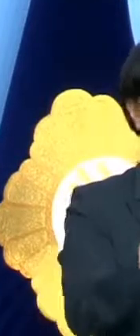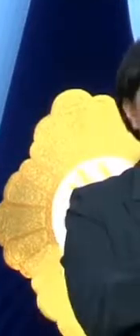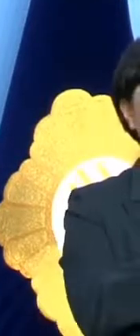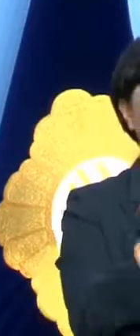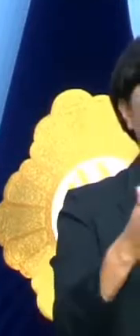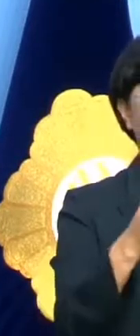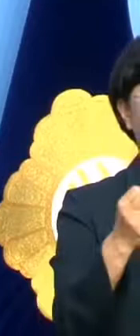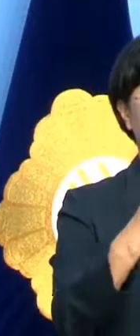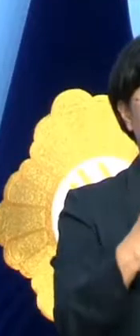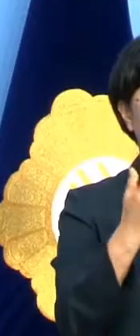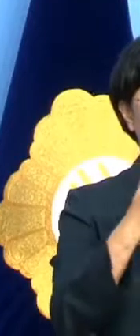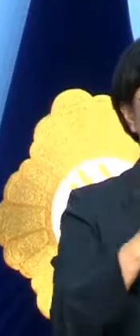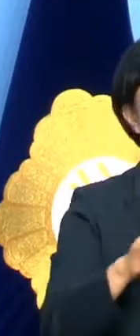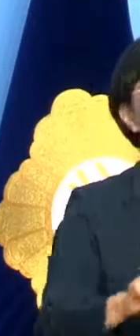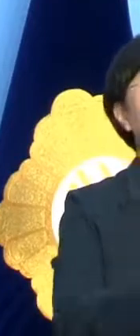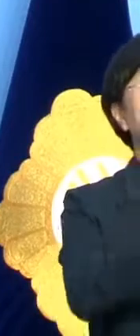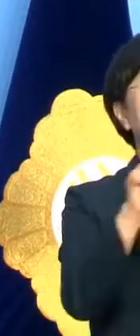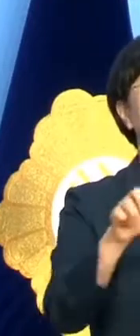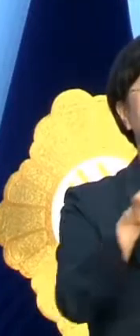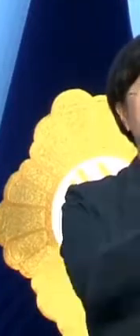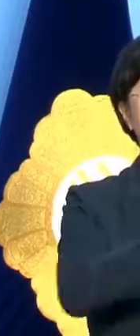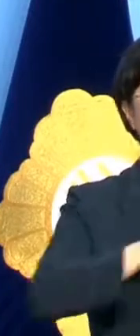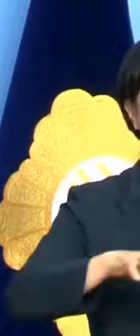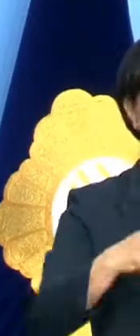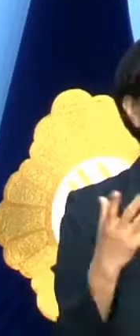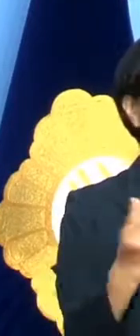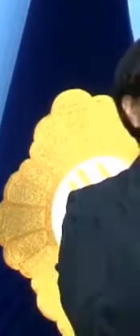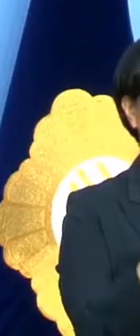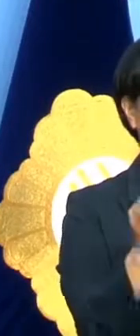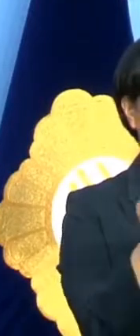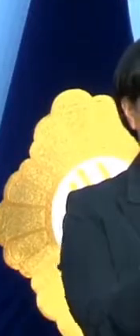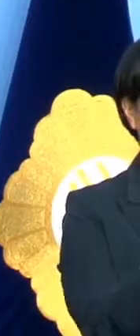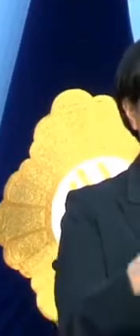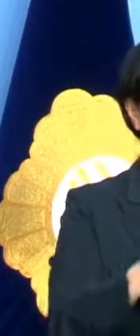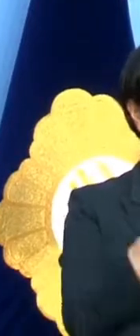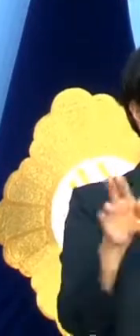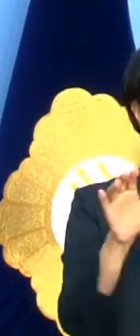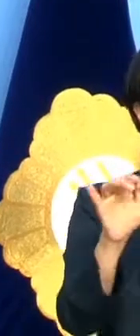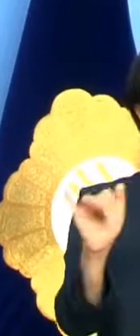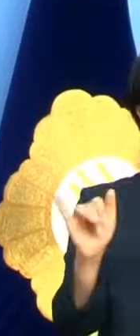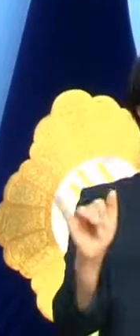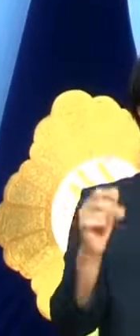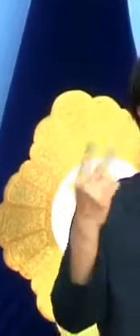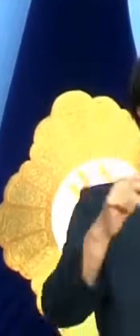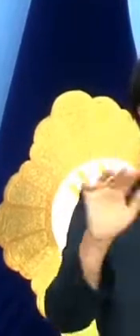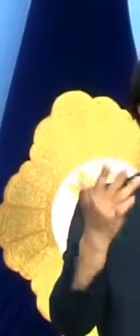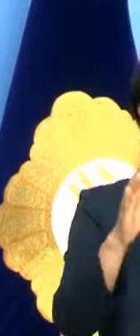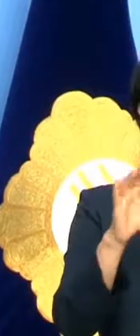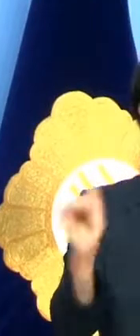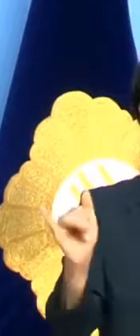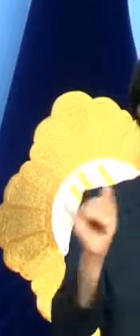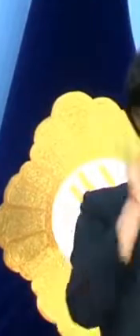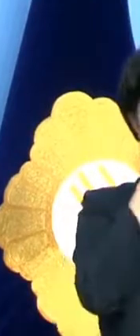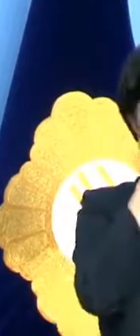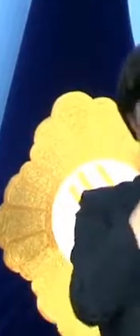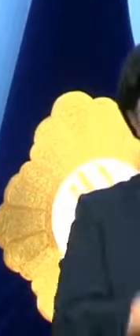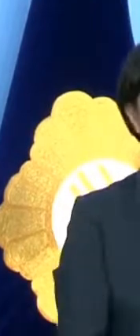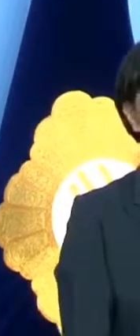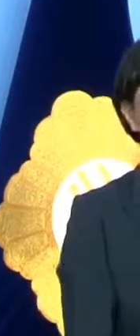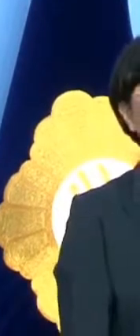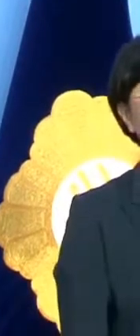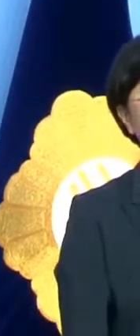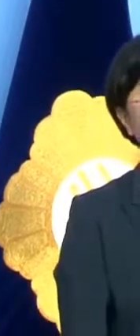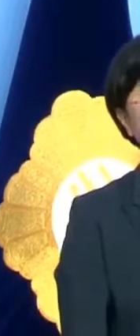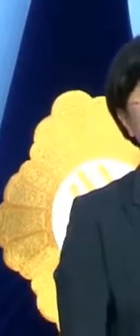살 못하자 니 완전히 상실된 이재민이 무려 2천 8백여 명에 이르고 있습니다